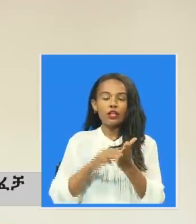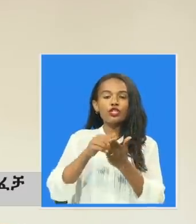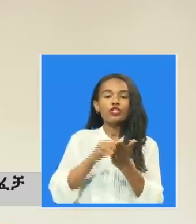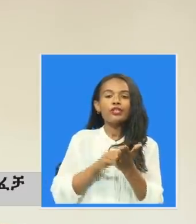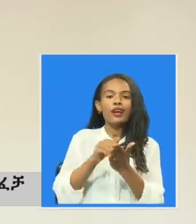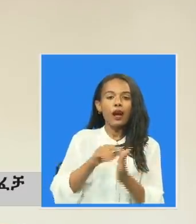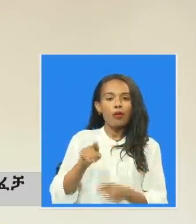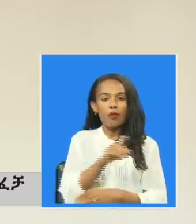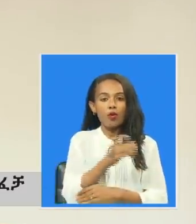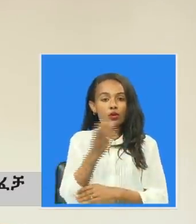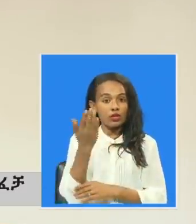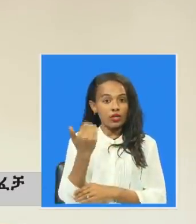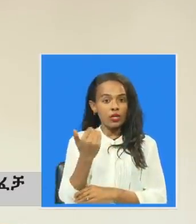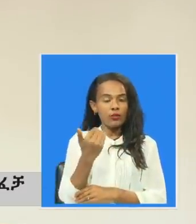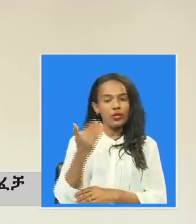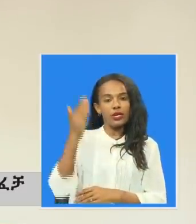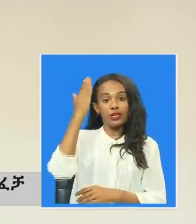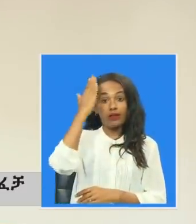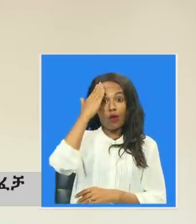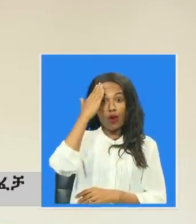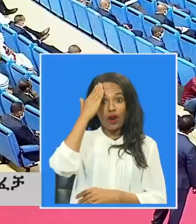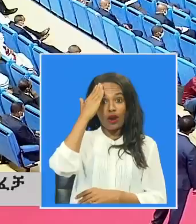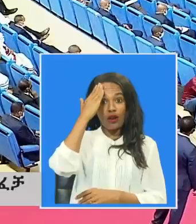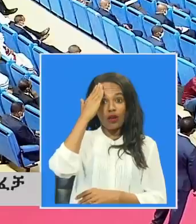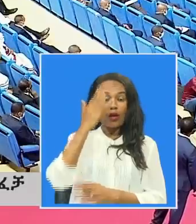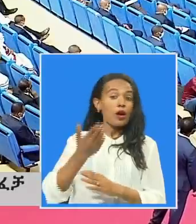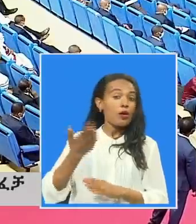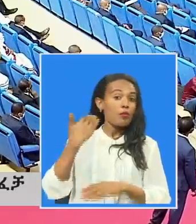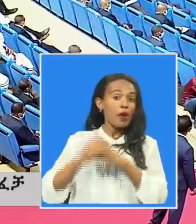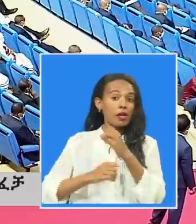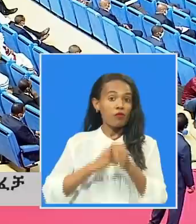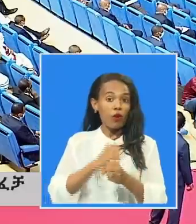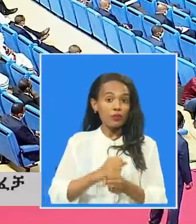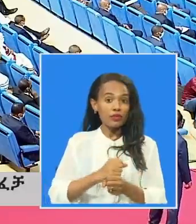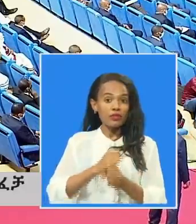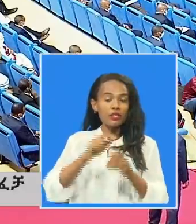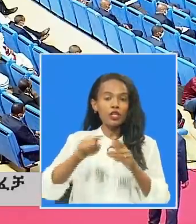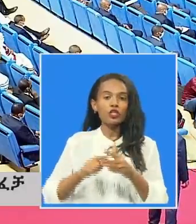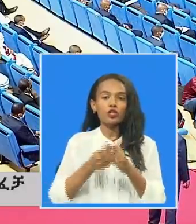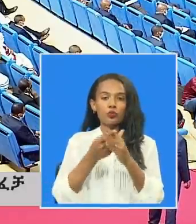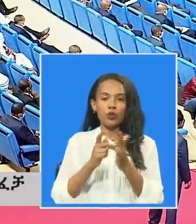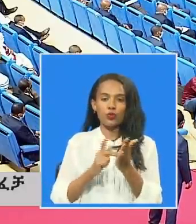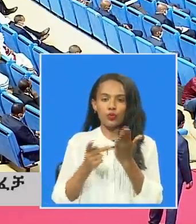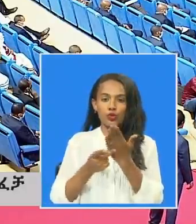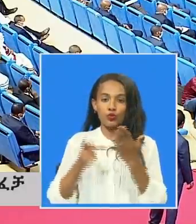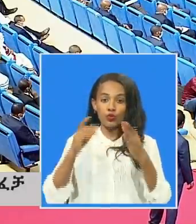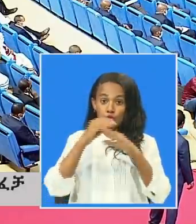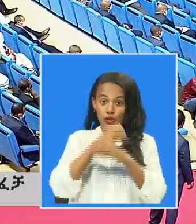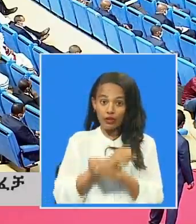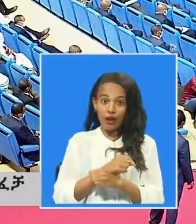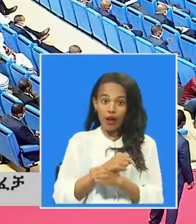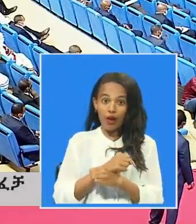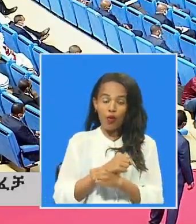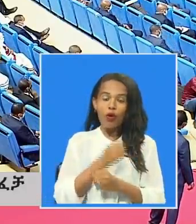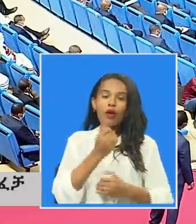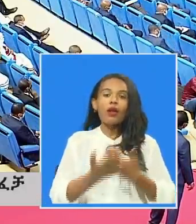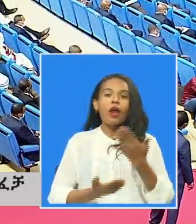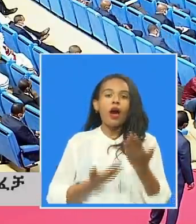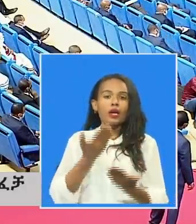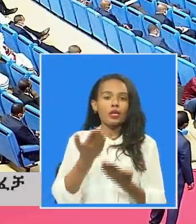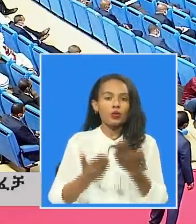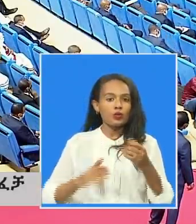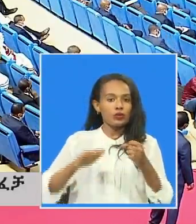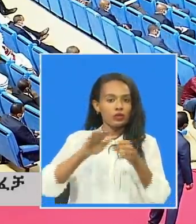መሆን እንደሆነ ይታወቃል። ባለፈው አመት የተጀመሩ ፕሮጀክቶች ተጠናቀው ለአገልግሎት